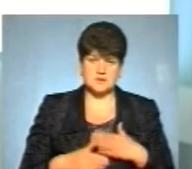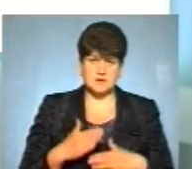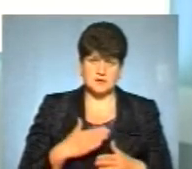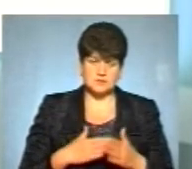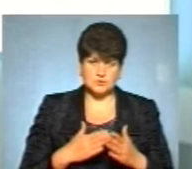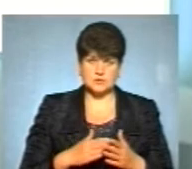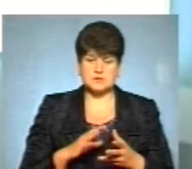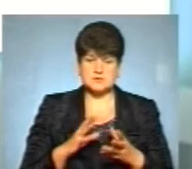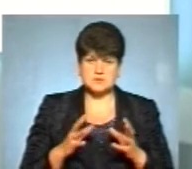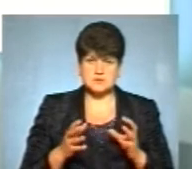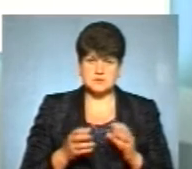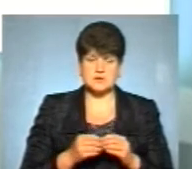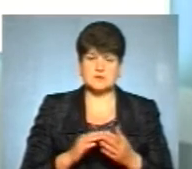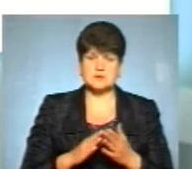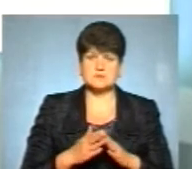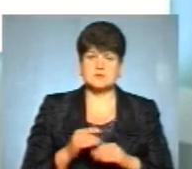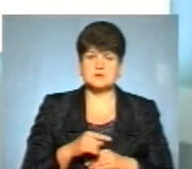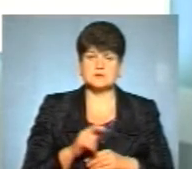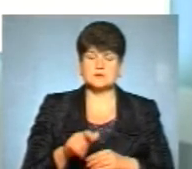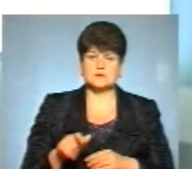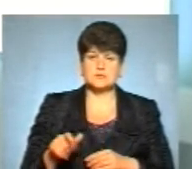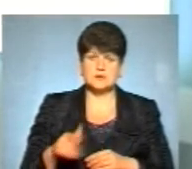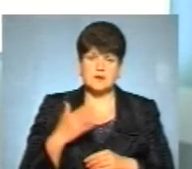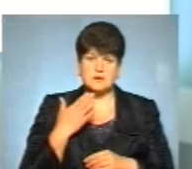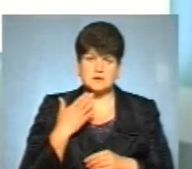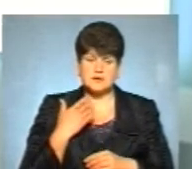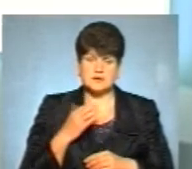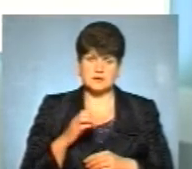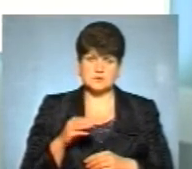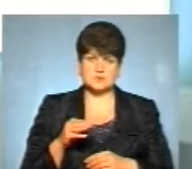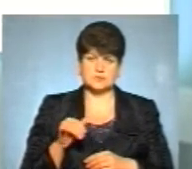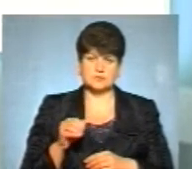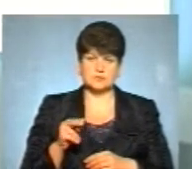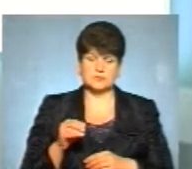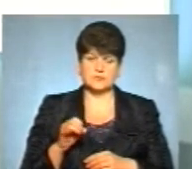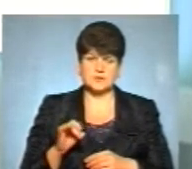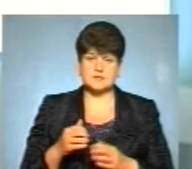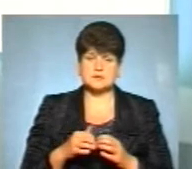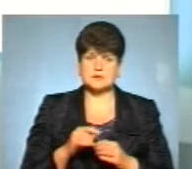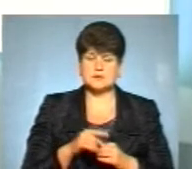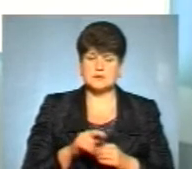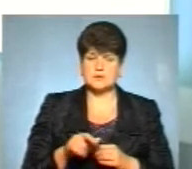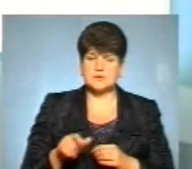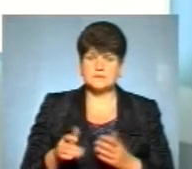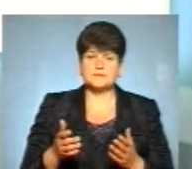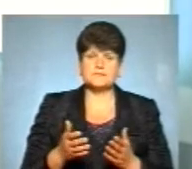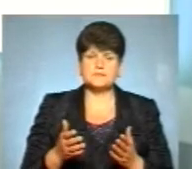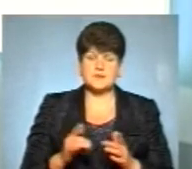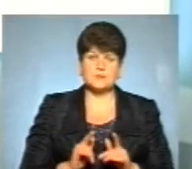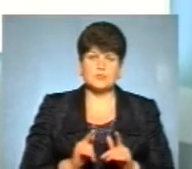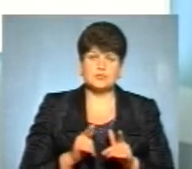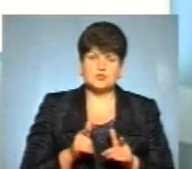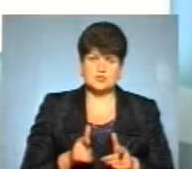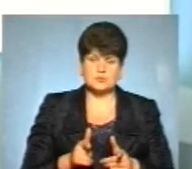так? Тобто загальний стан цих пацієнтів легкого ступеня. Серед тих пацієнтів, які поступали